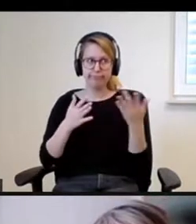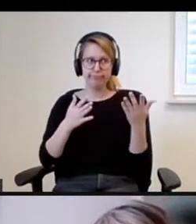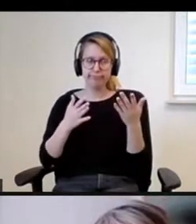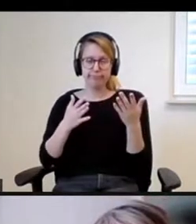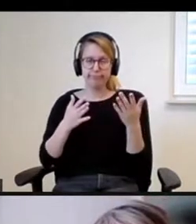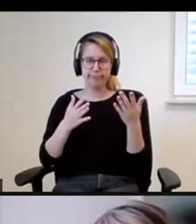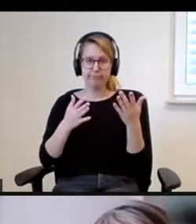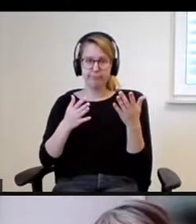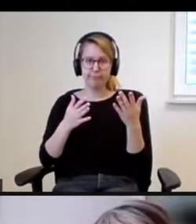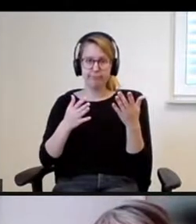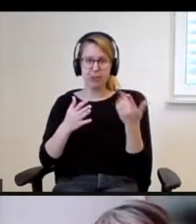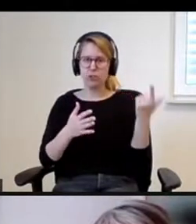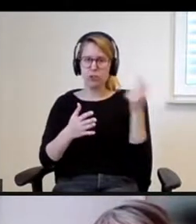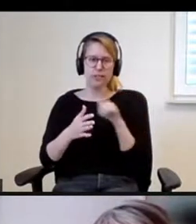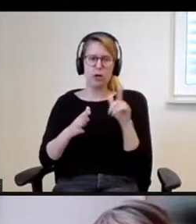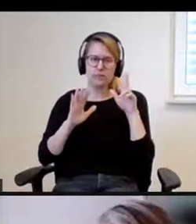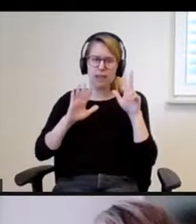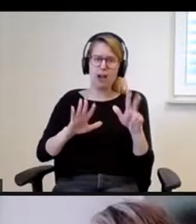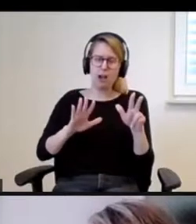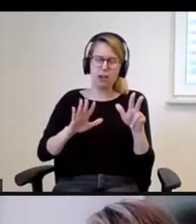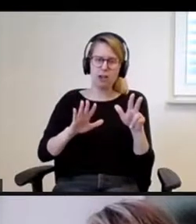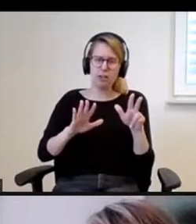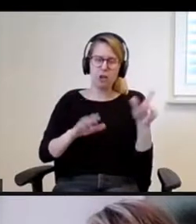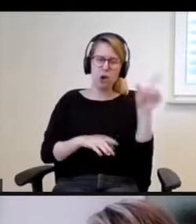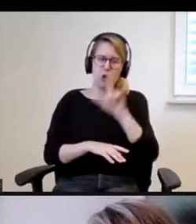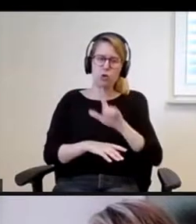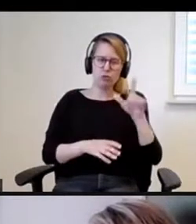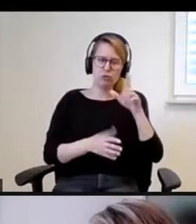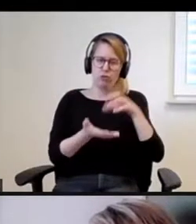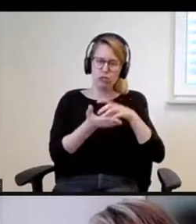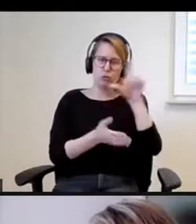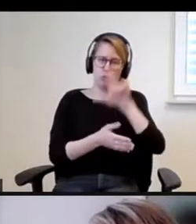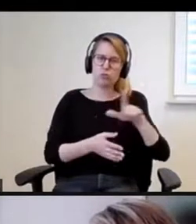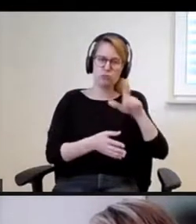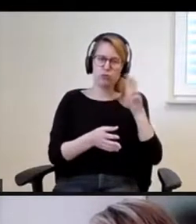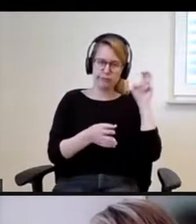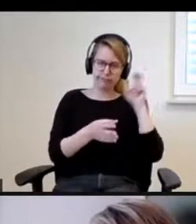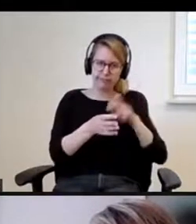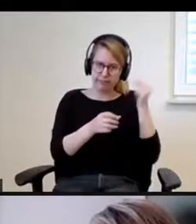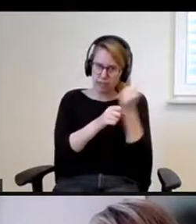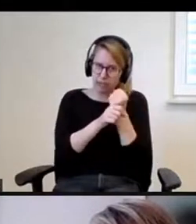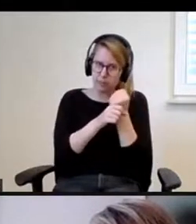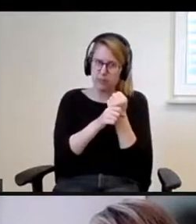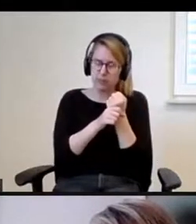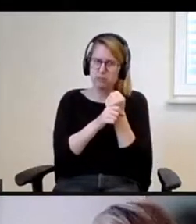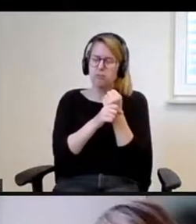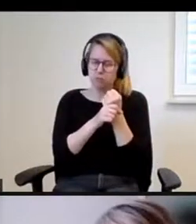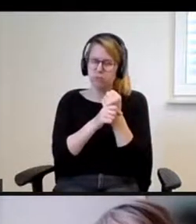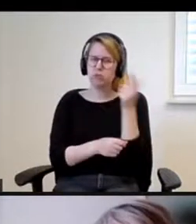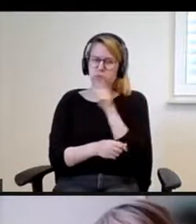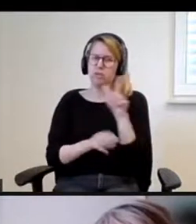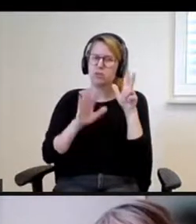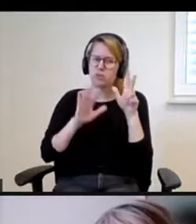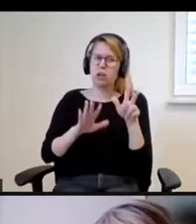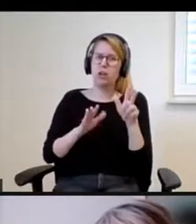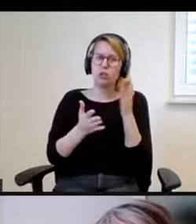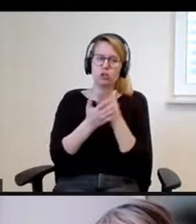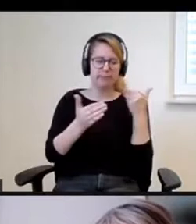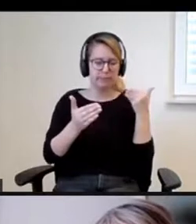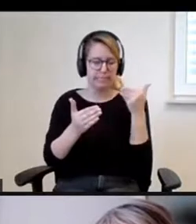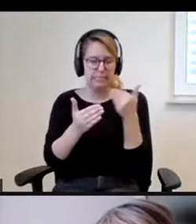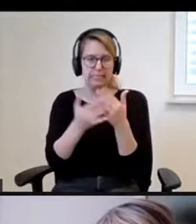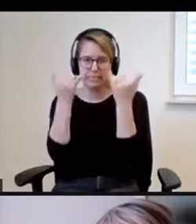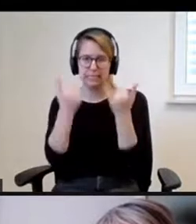2008. Je dois dire, depuis 2008, beaucoup de choses se sont passées. Donc, je crois que c'est important